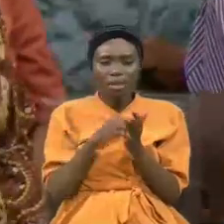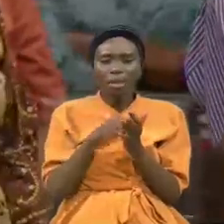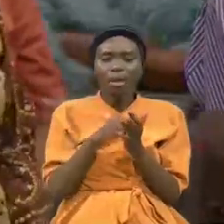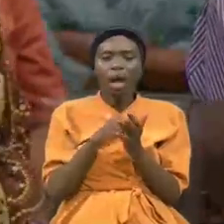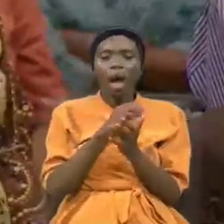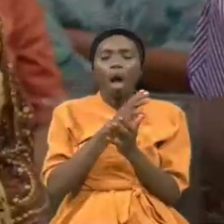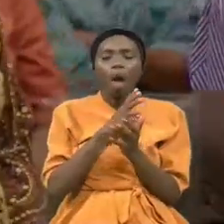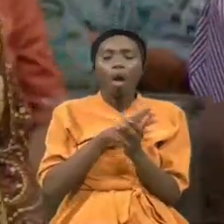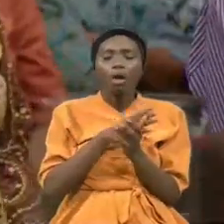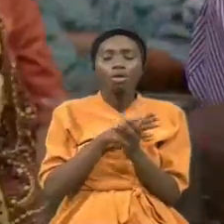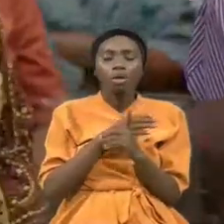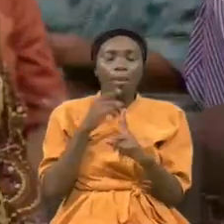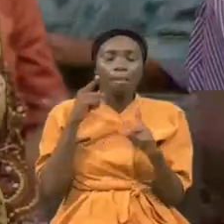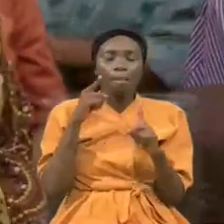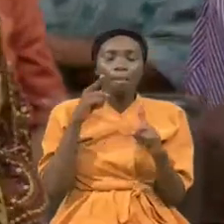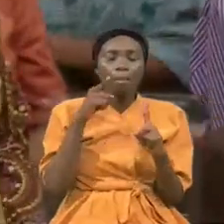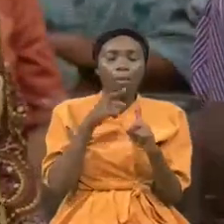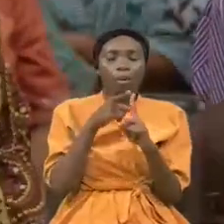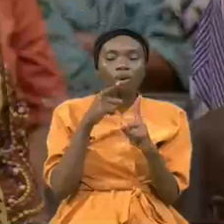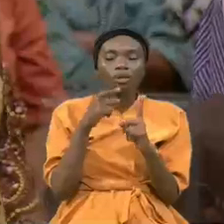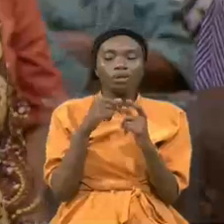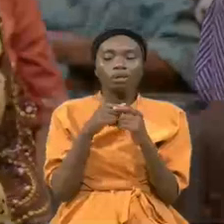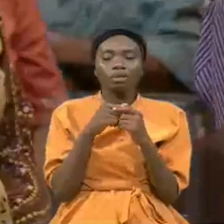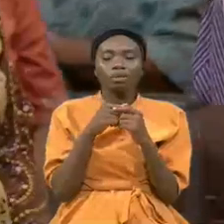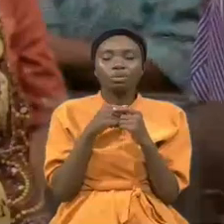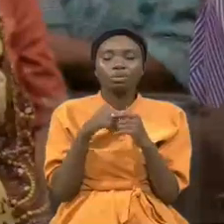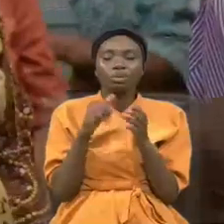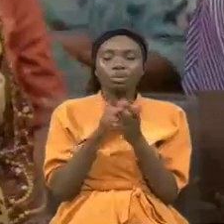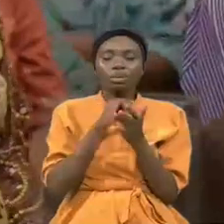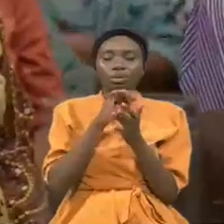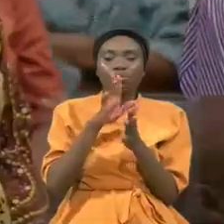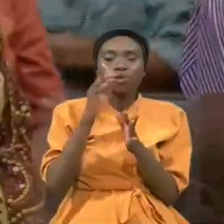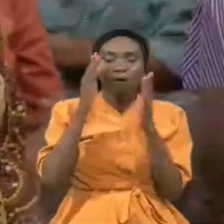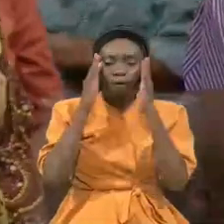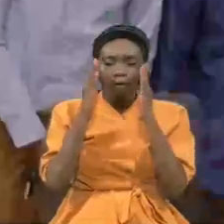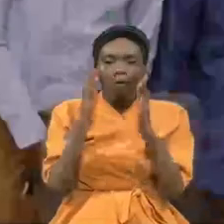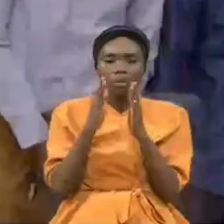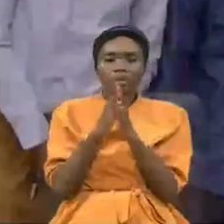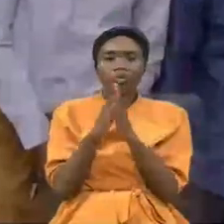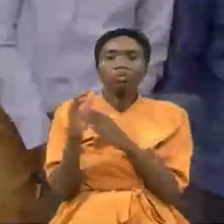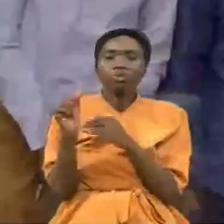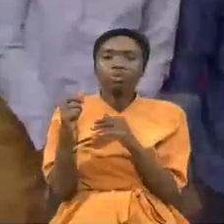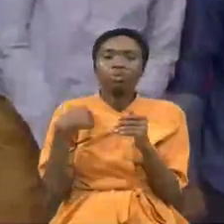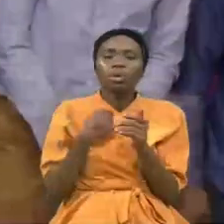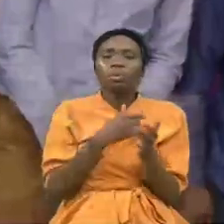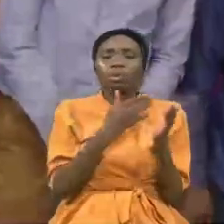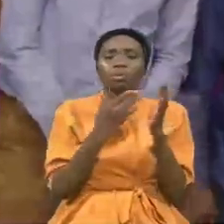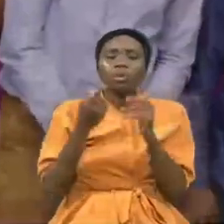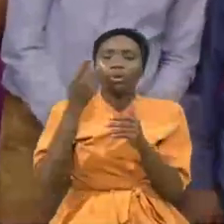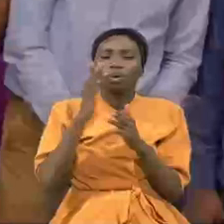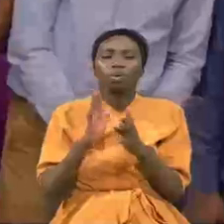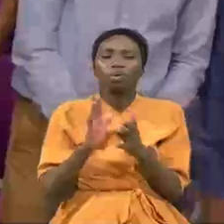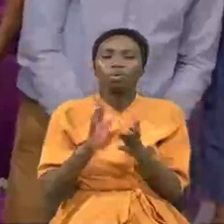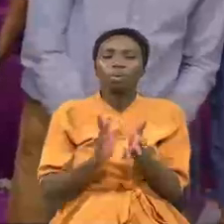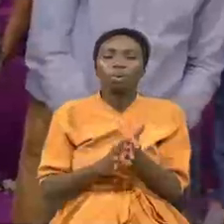Alors, il faut le doiter avec courage. C'est notre